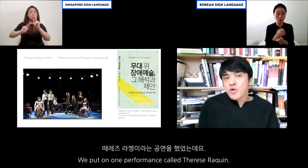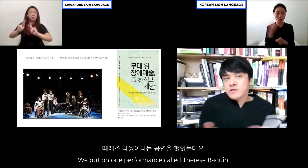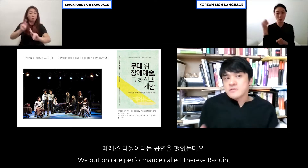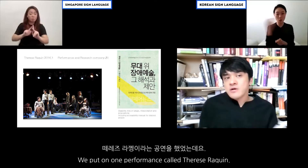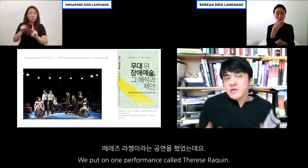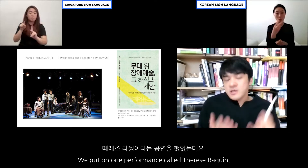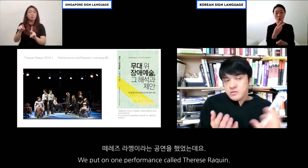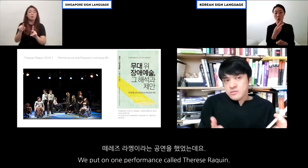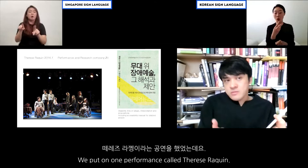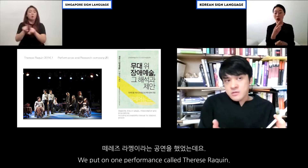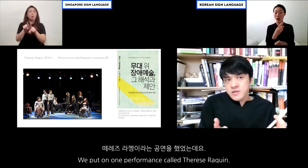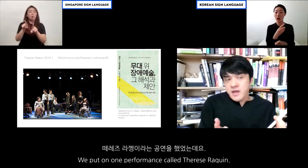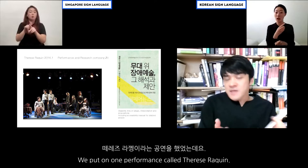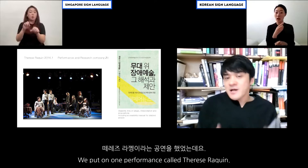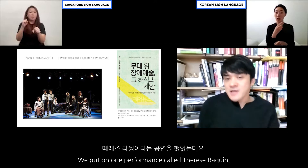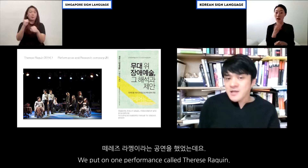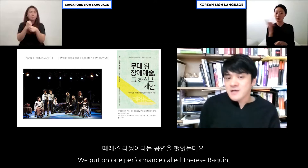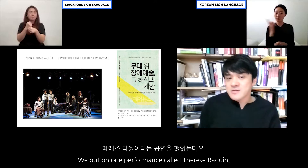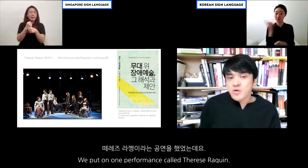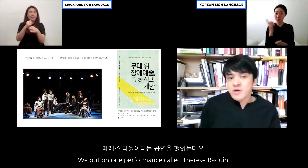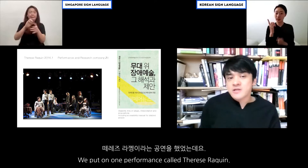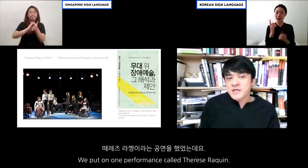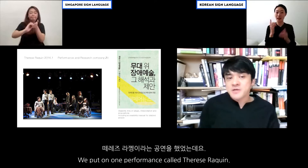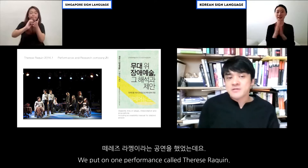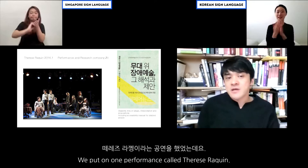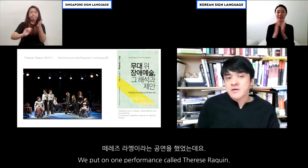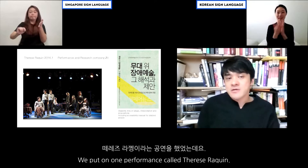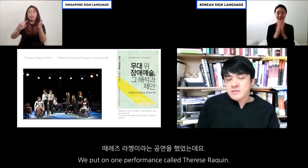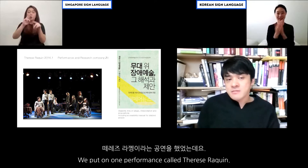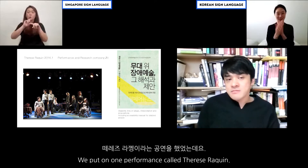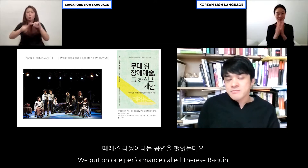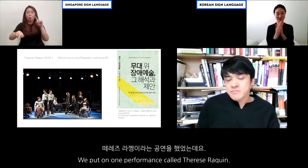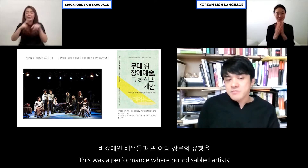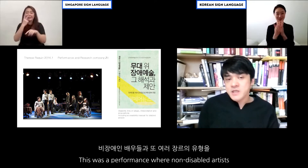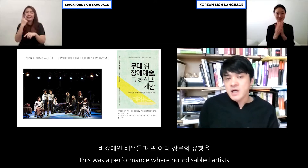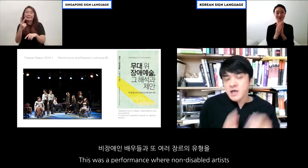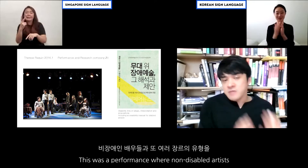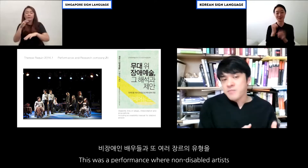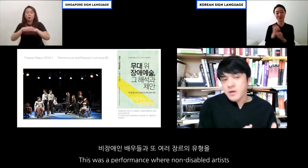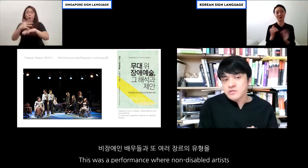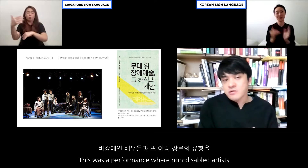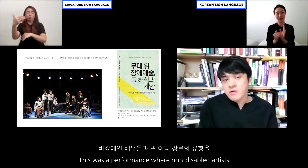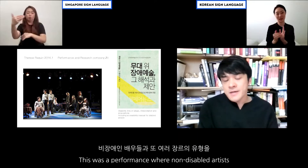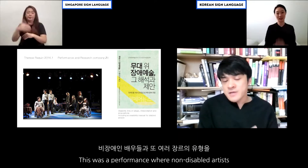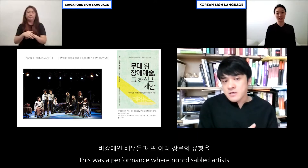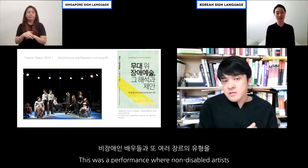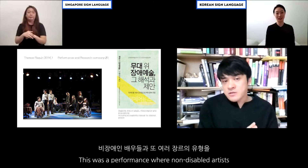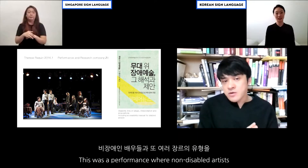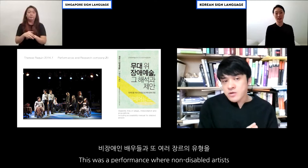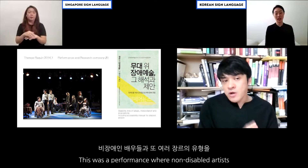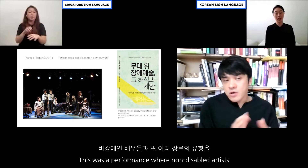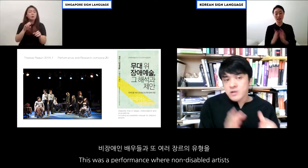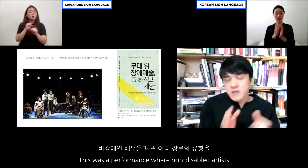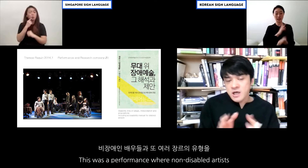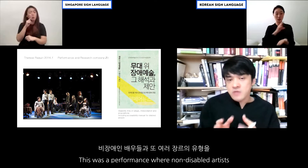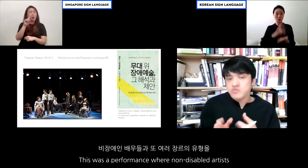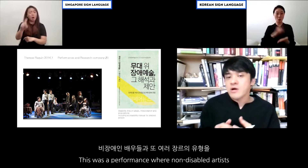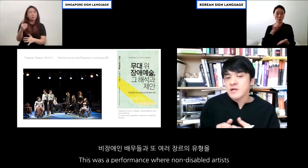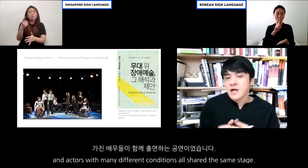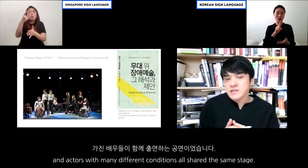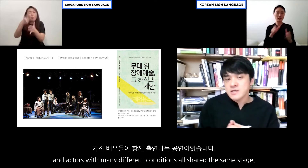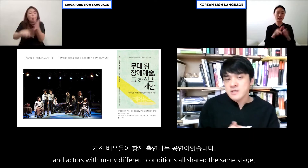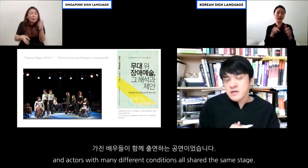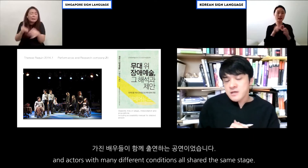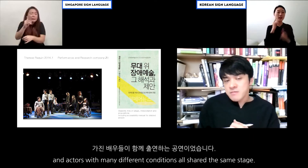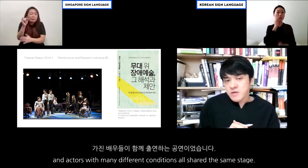저희 공연 여기 떼레즈 락갱이라는 공연을 했었는데요. 비장애인 배우들과 또 여러 장애